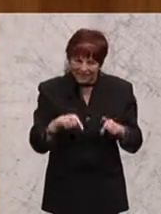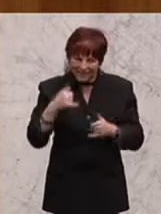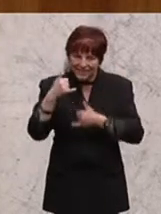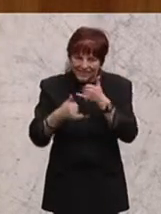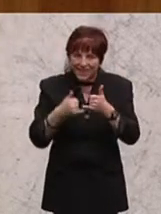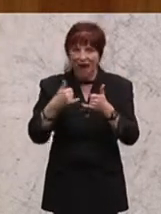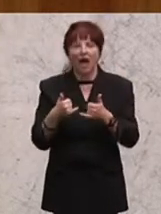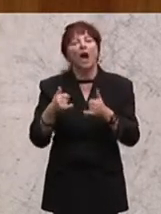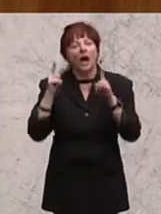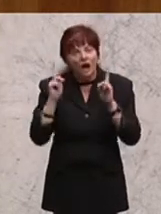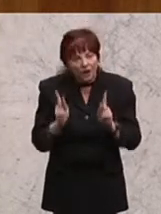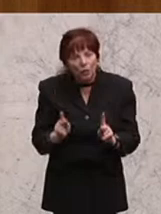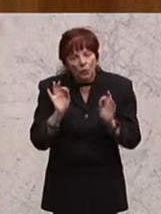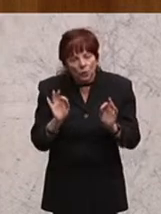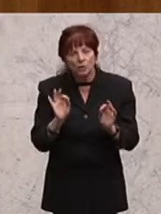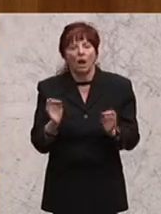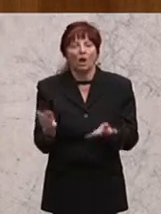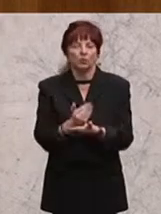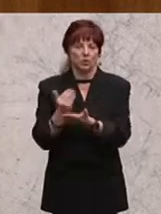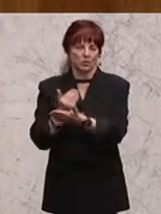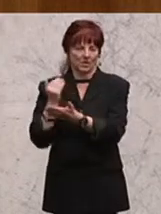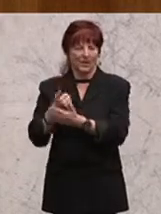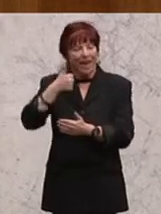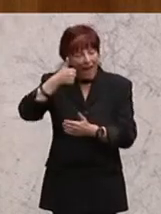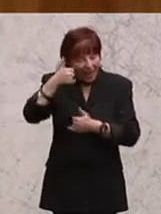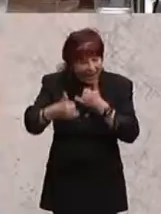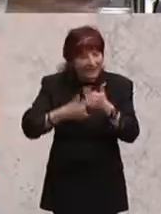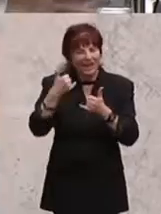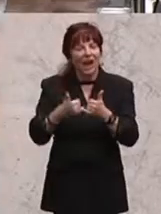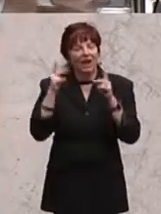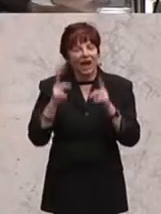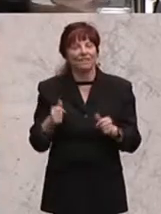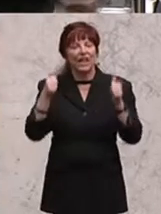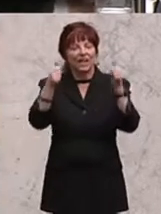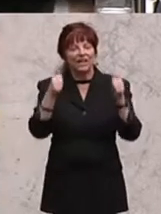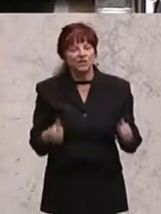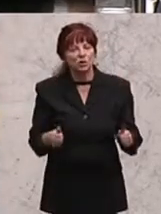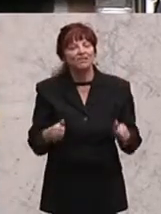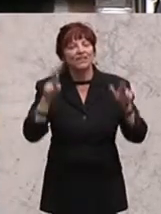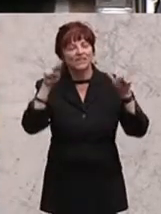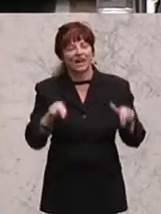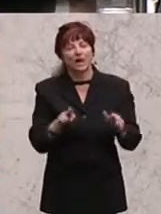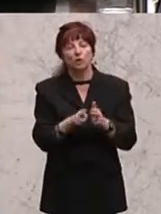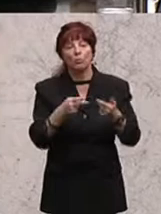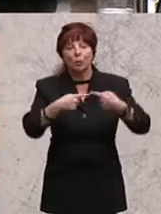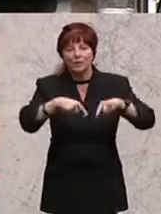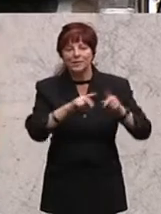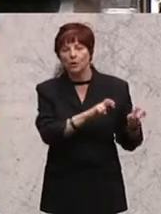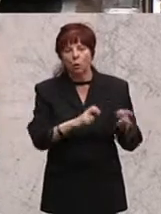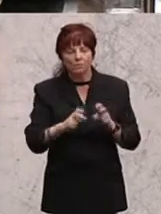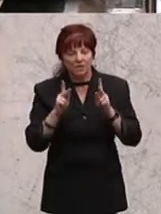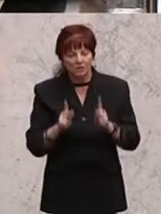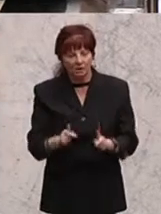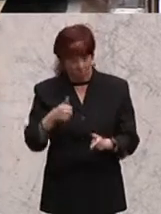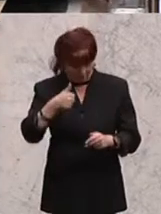nutzen. Wir haben jetzt ein Jahr Zeit, um ein Insolvenzrecht für die Bundesländer umzusetzen. Wir haben jetzt ein Jahr